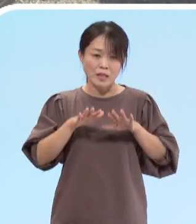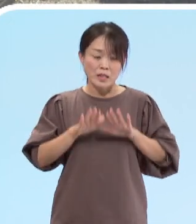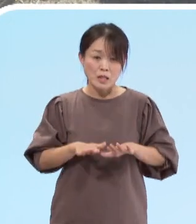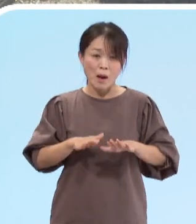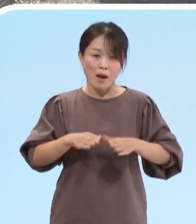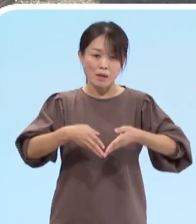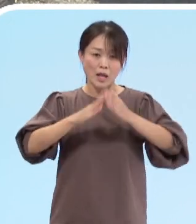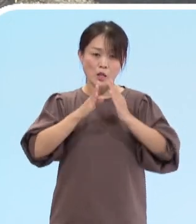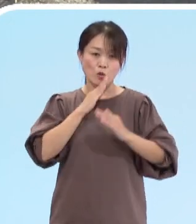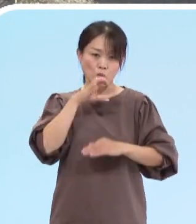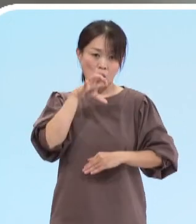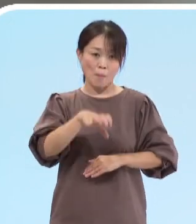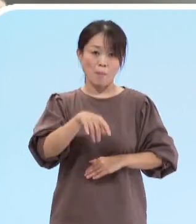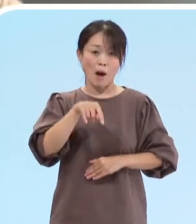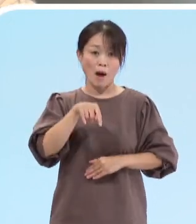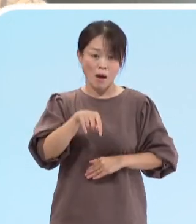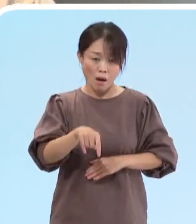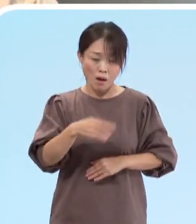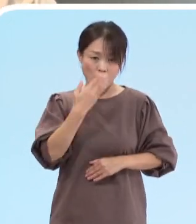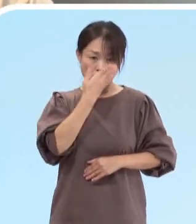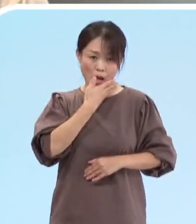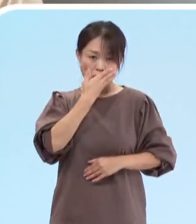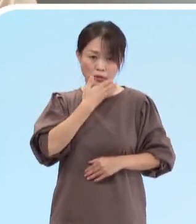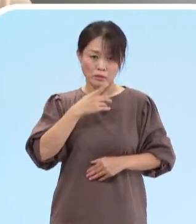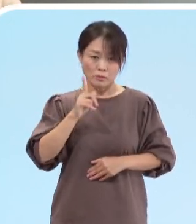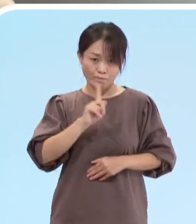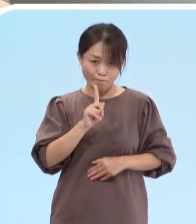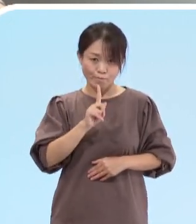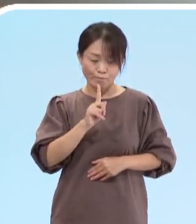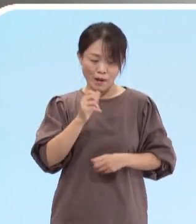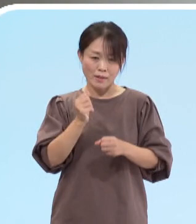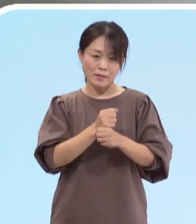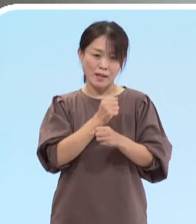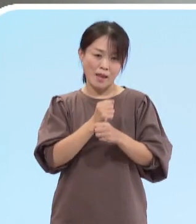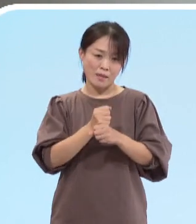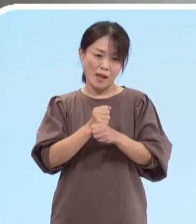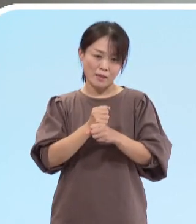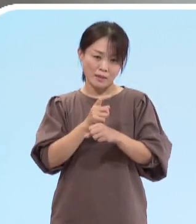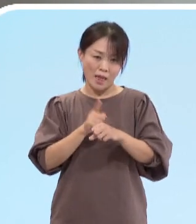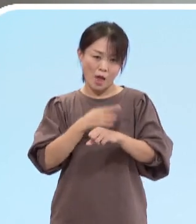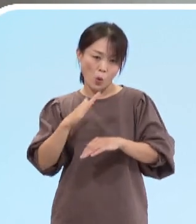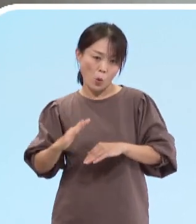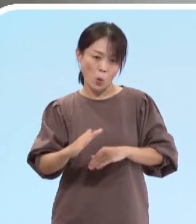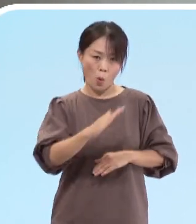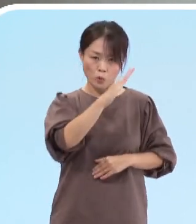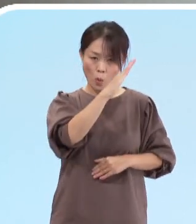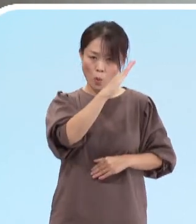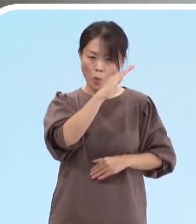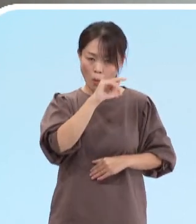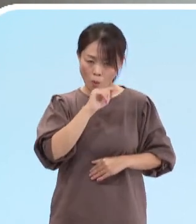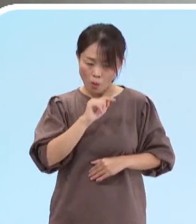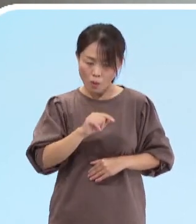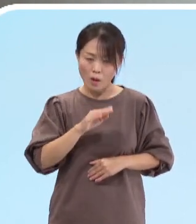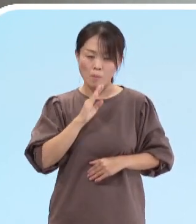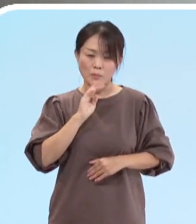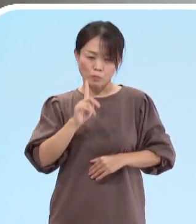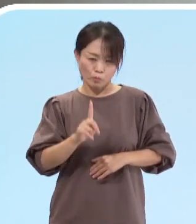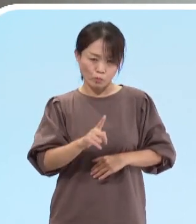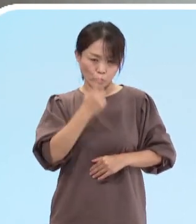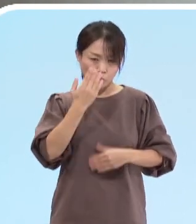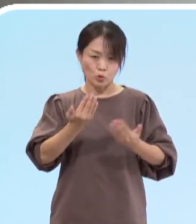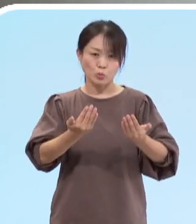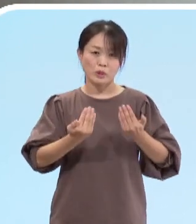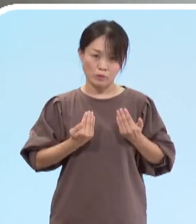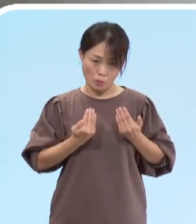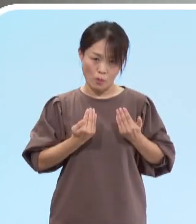今建設現場においてですね、非常に大事なこととしまして、まあ、生産性の向上を、するというようなところ